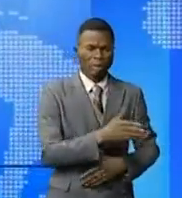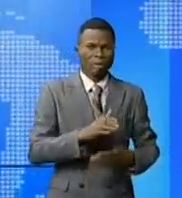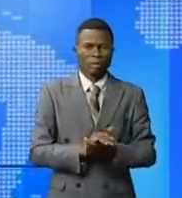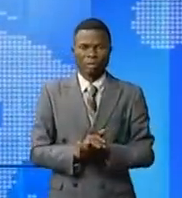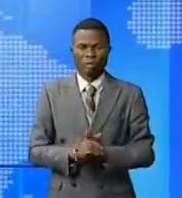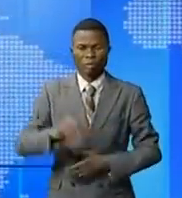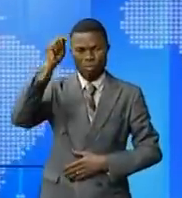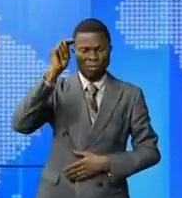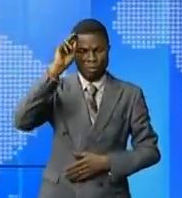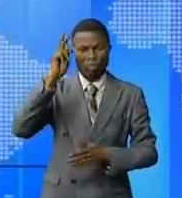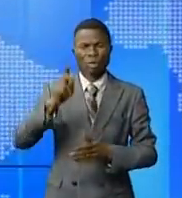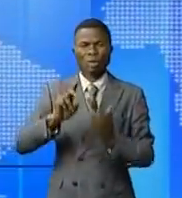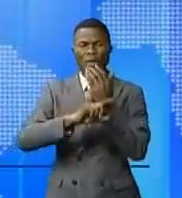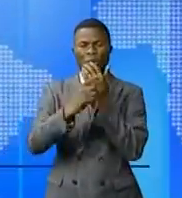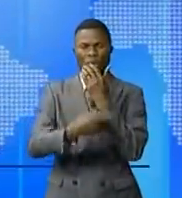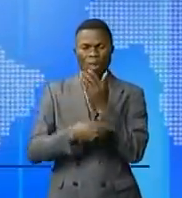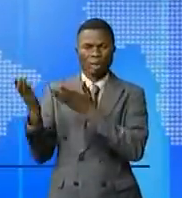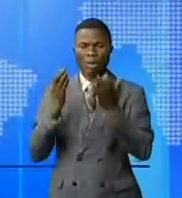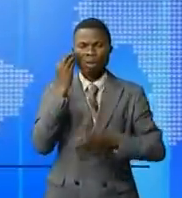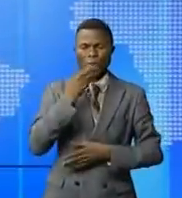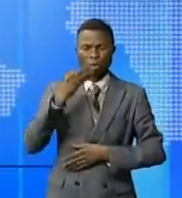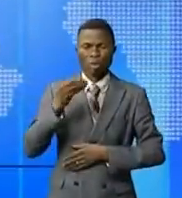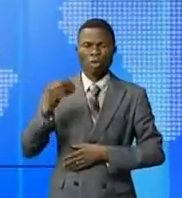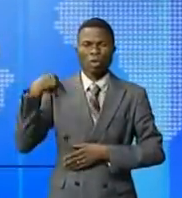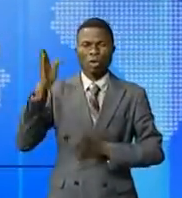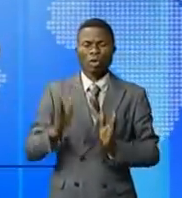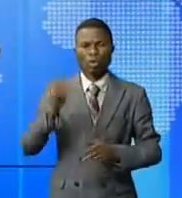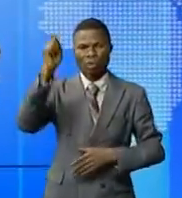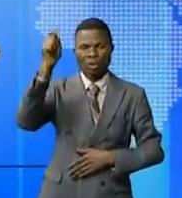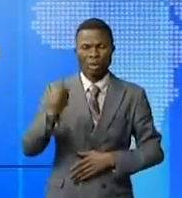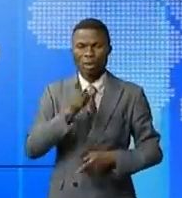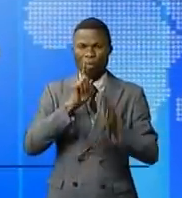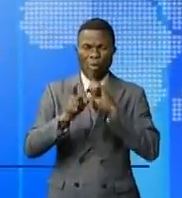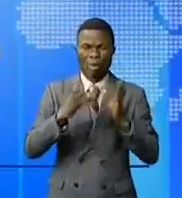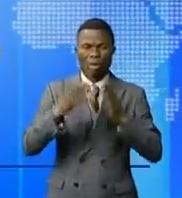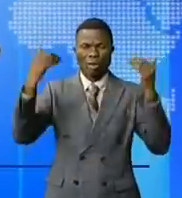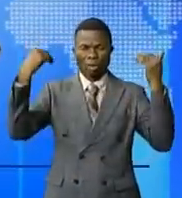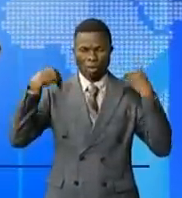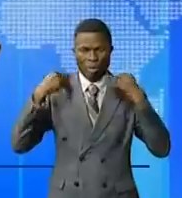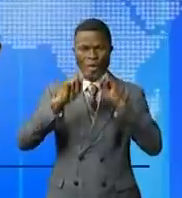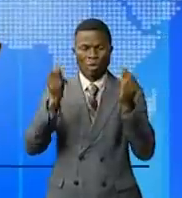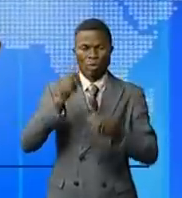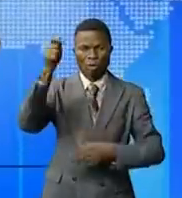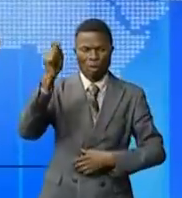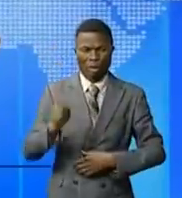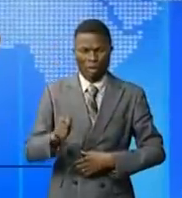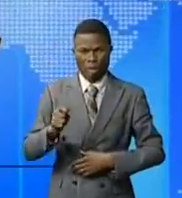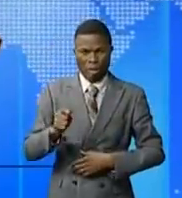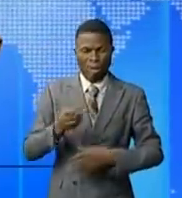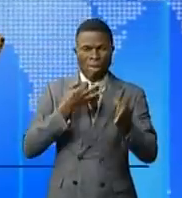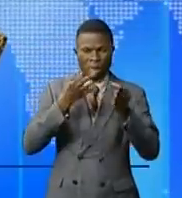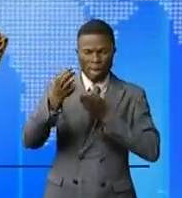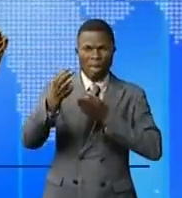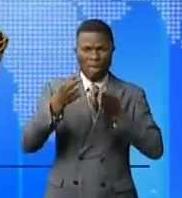Dans le Nord Kivu, le porte-parole du gouverneur militaire s'est entretenu avec les leaders des groupes armés à qui il a